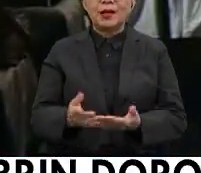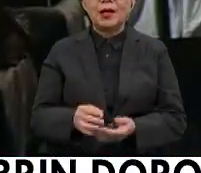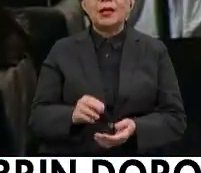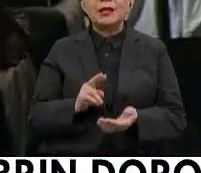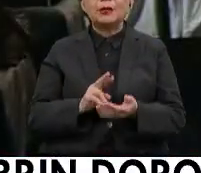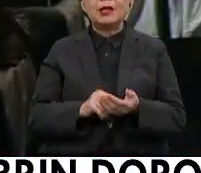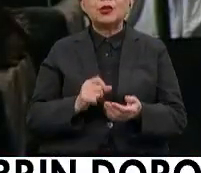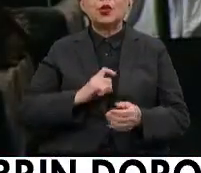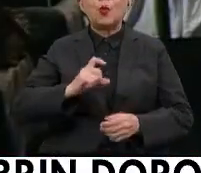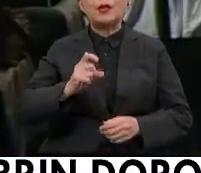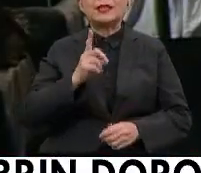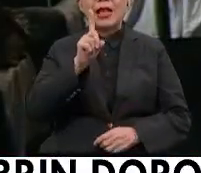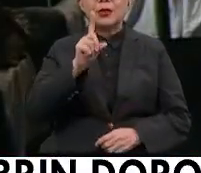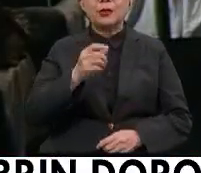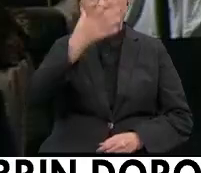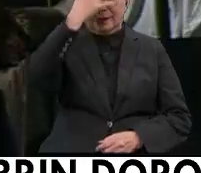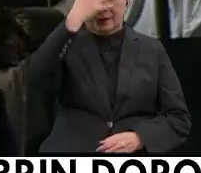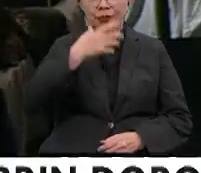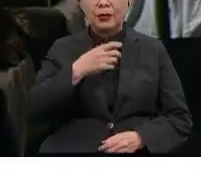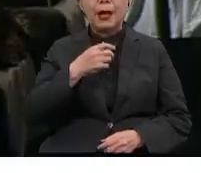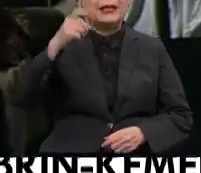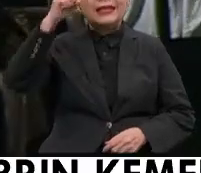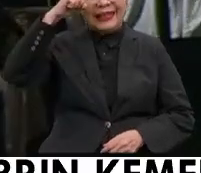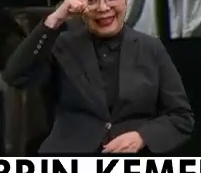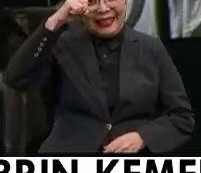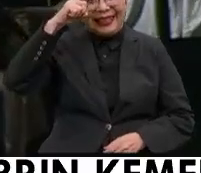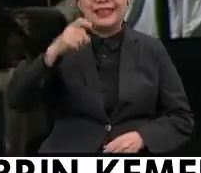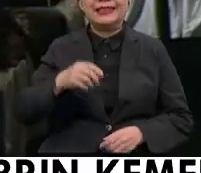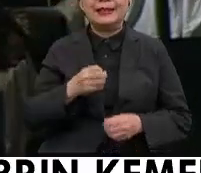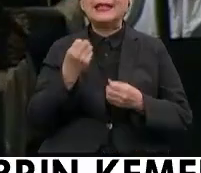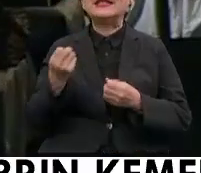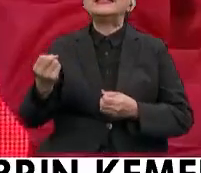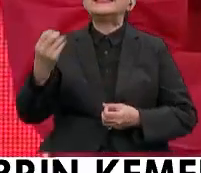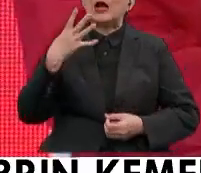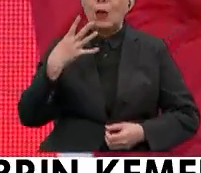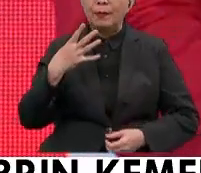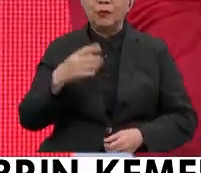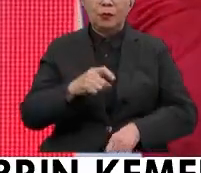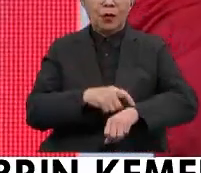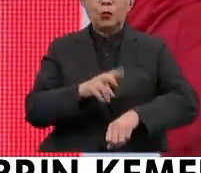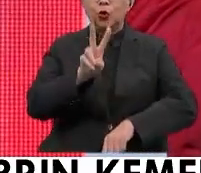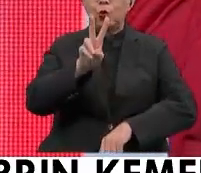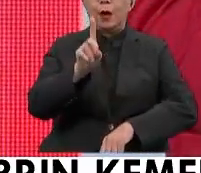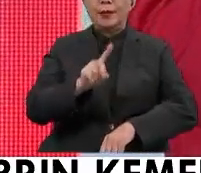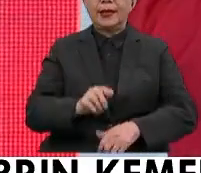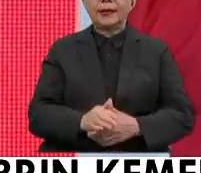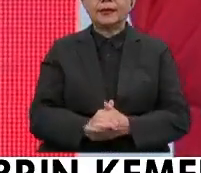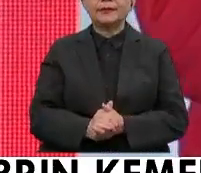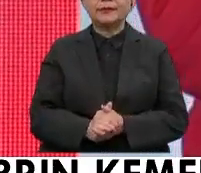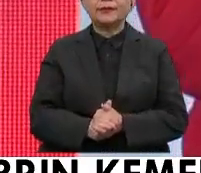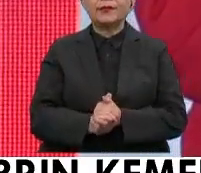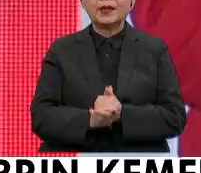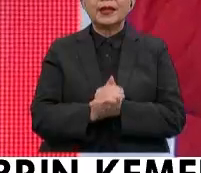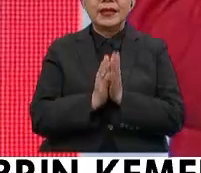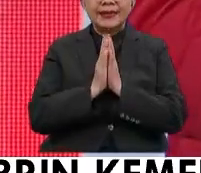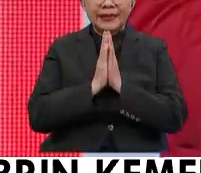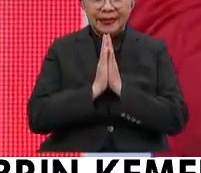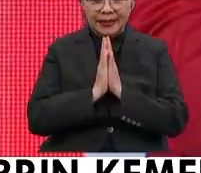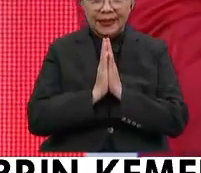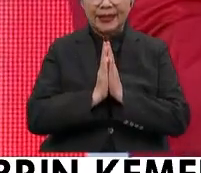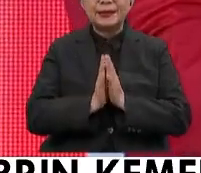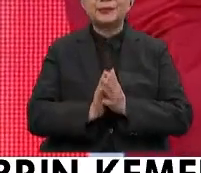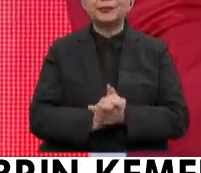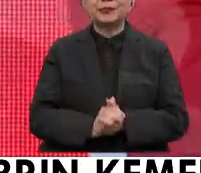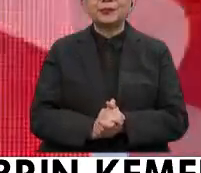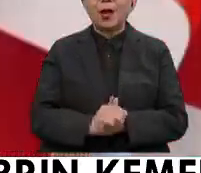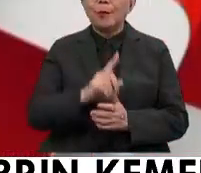urut 1 menjawab pertanyaannya. Waktu Anda 2 menit. Izin Pak Gubernur. Terima kasih Pak, pertanyaan